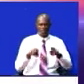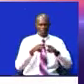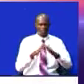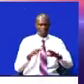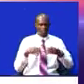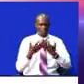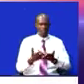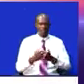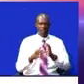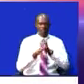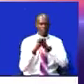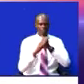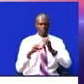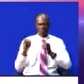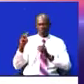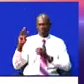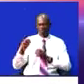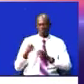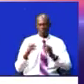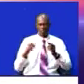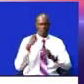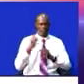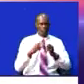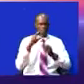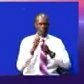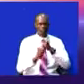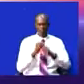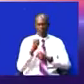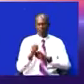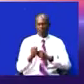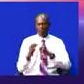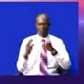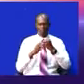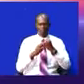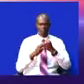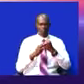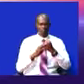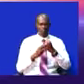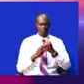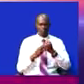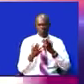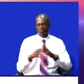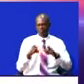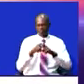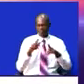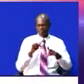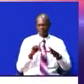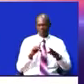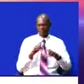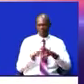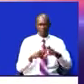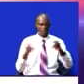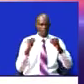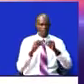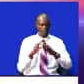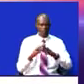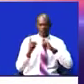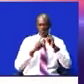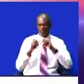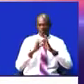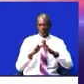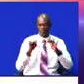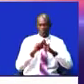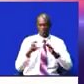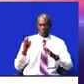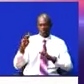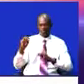yo achiel mar tego mbi mar ODM motelo ne yiero ma higa 2027. Ka oloso ero makende mane obago kod jotelo mag duond burano